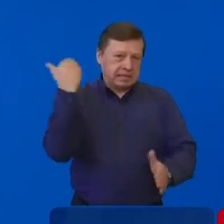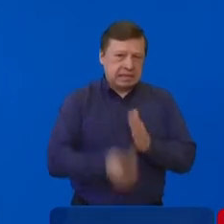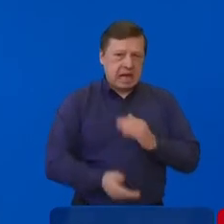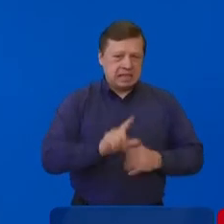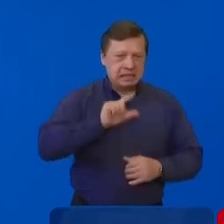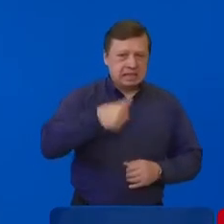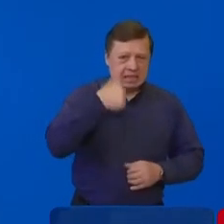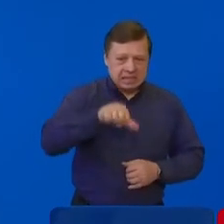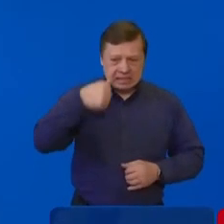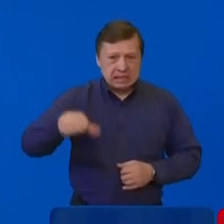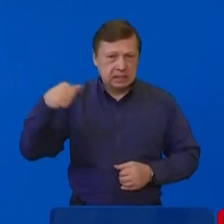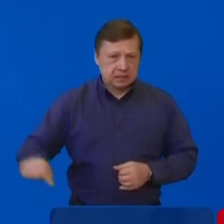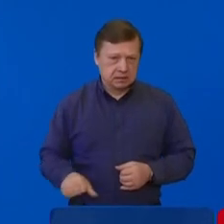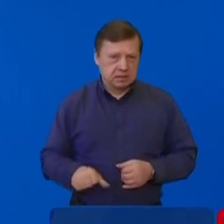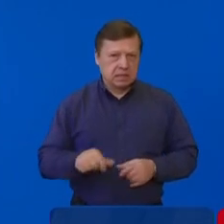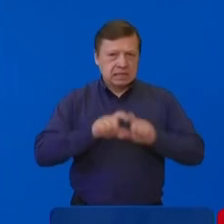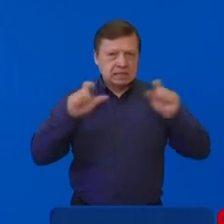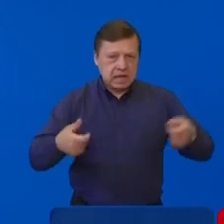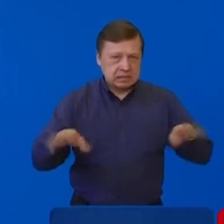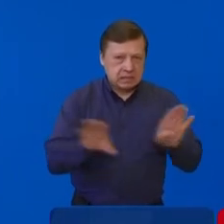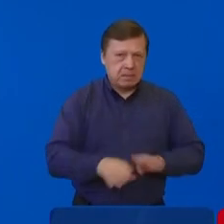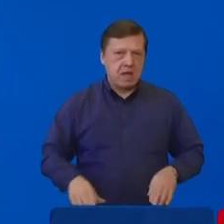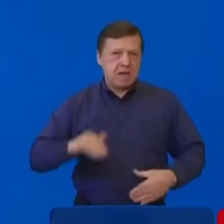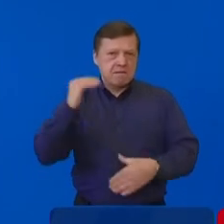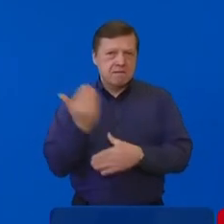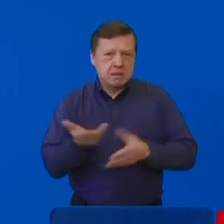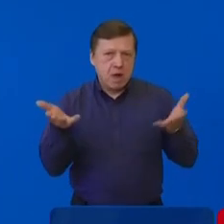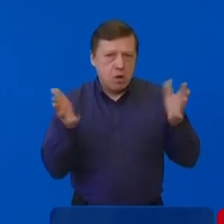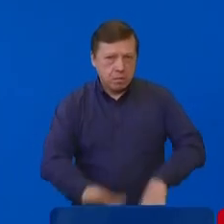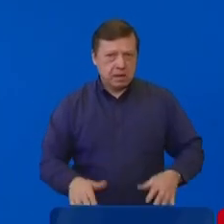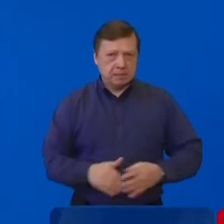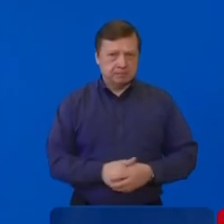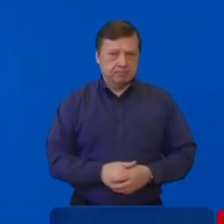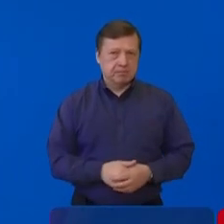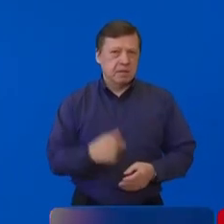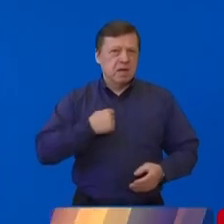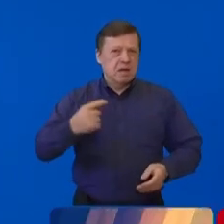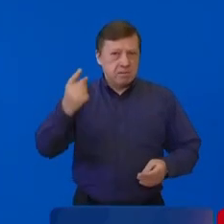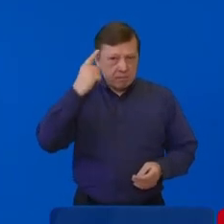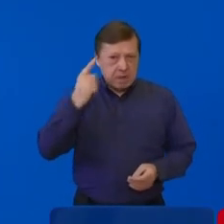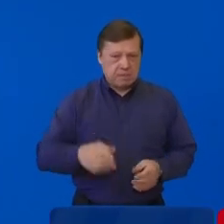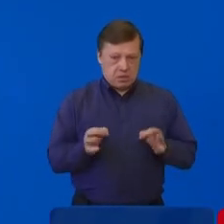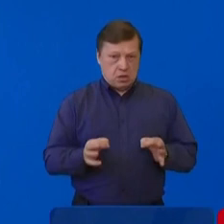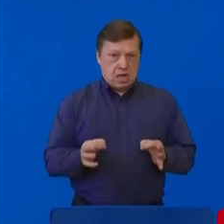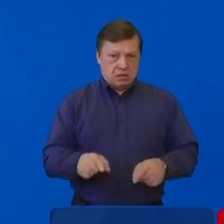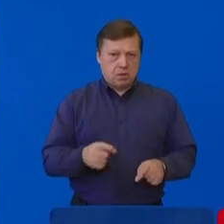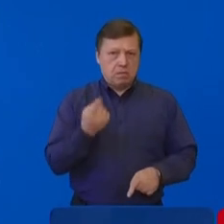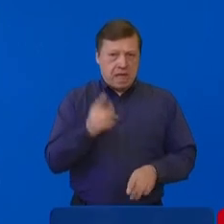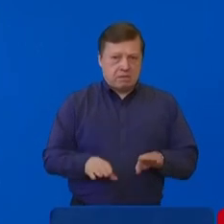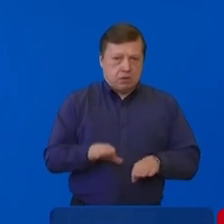tygodniowo. Zamykane są zakłady. Bankrutują firmy. Wiemy, że to jest pierwszy krok w